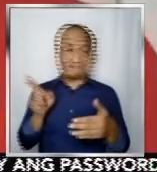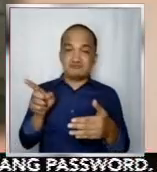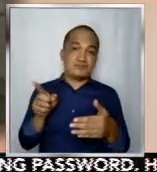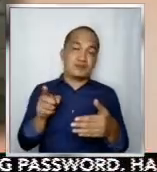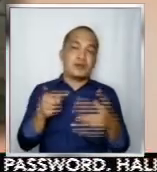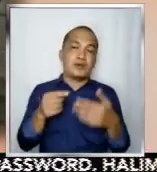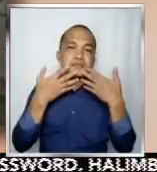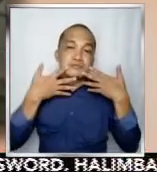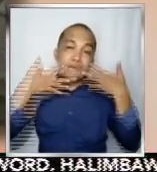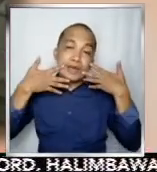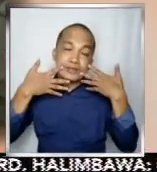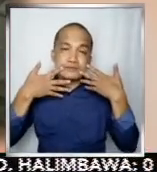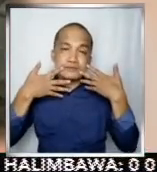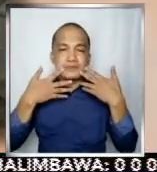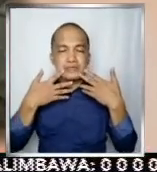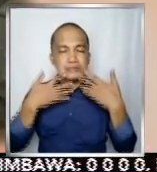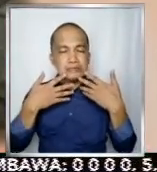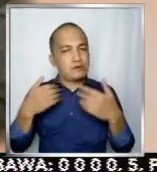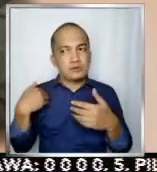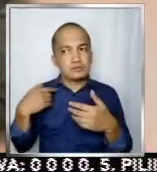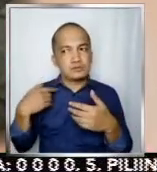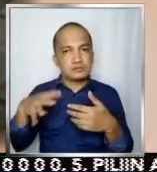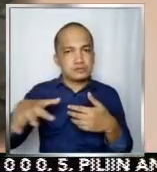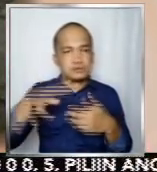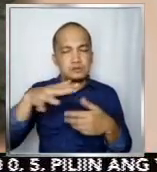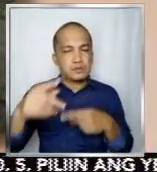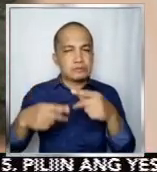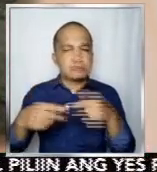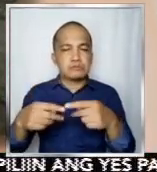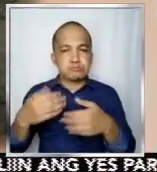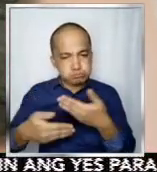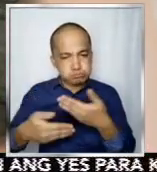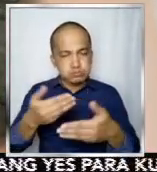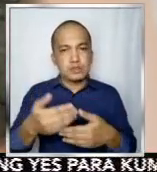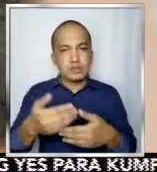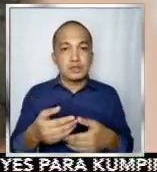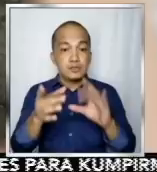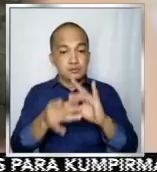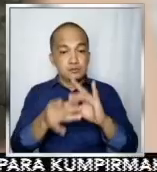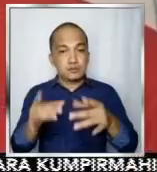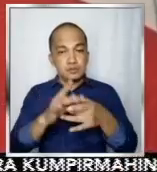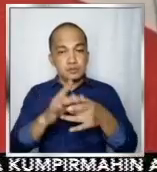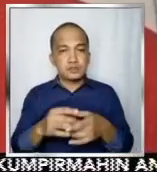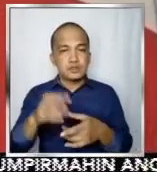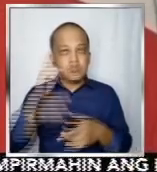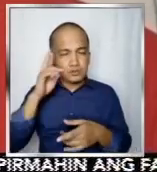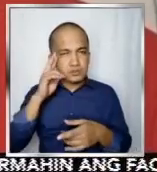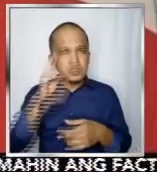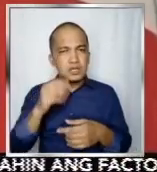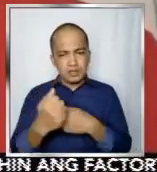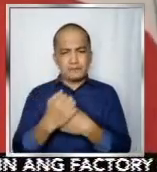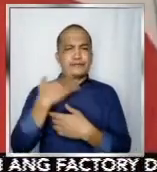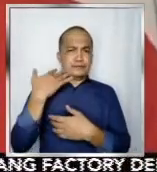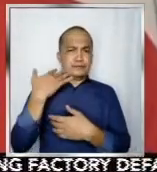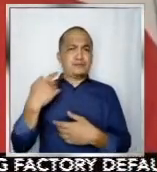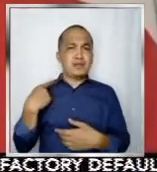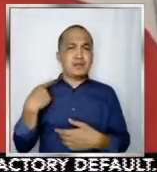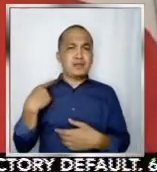mga tao. Kwento ni Rocco, apektado rin talaga ang tulad niya. I mean, hindi kami naiiba sa mga tao ngayon. I